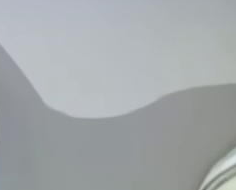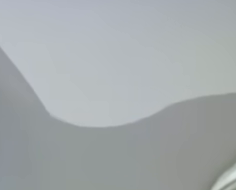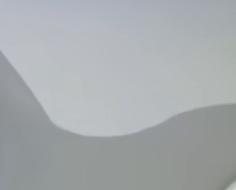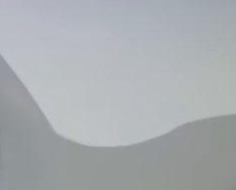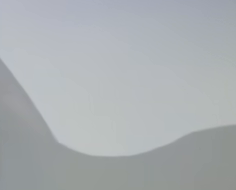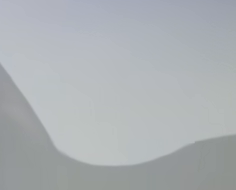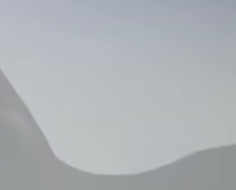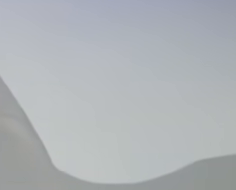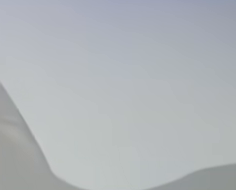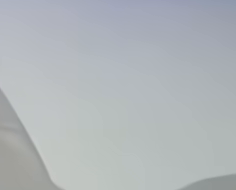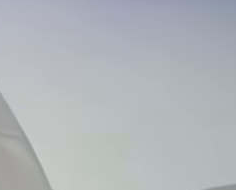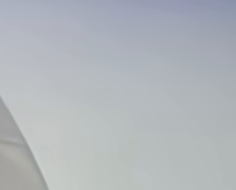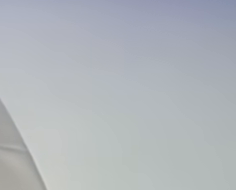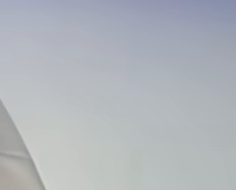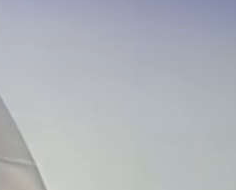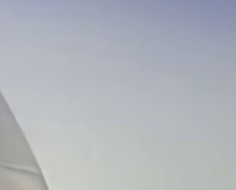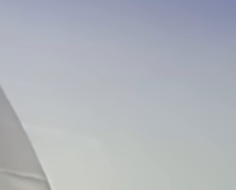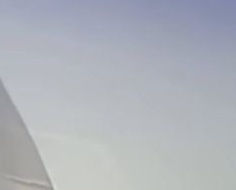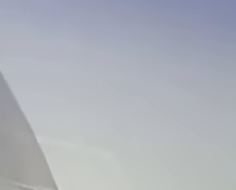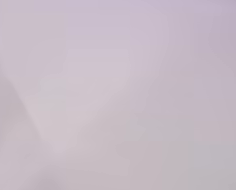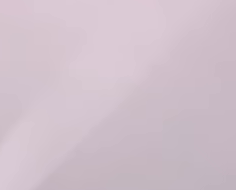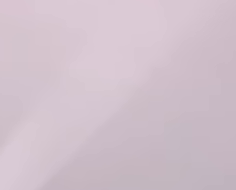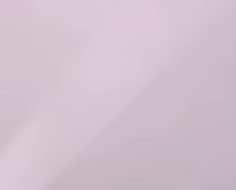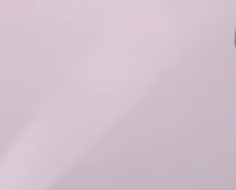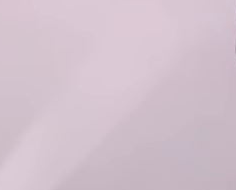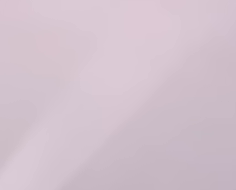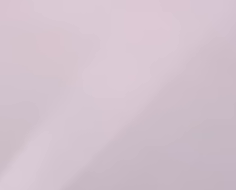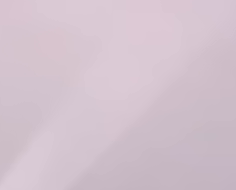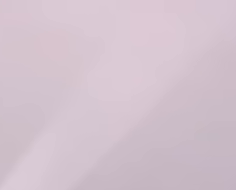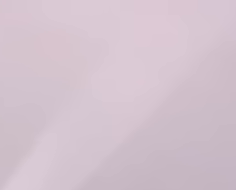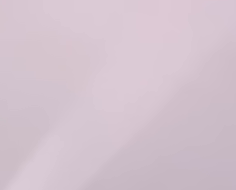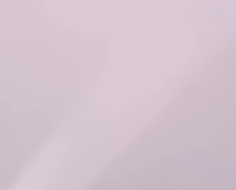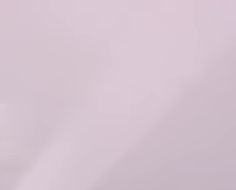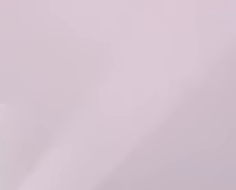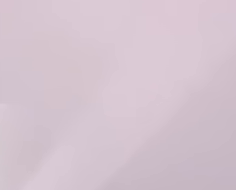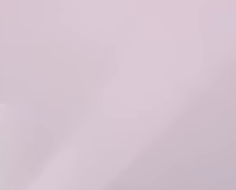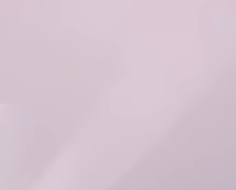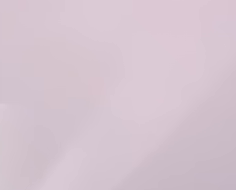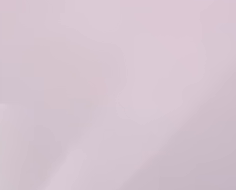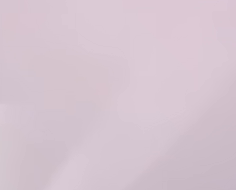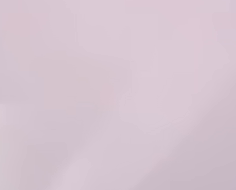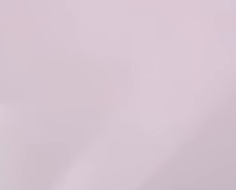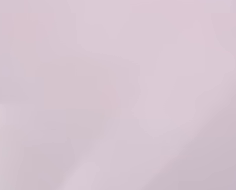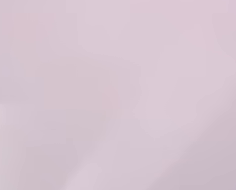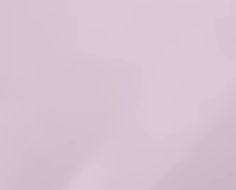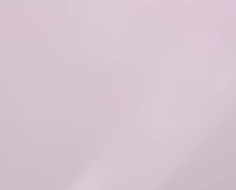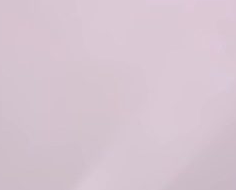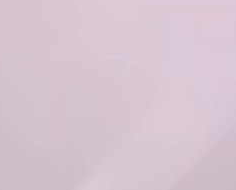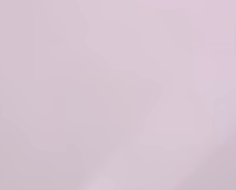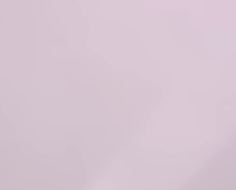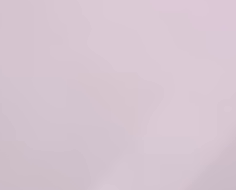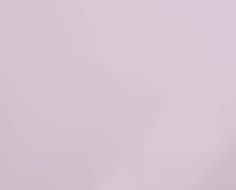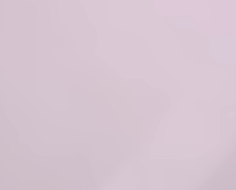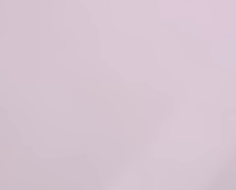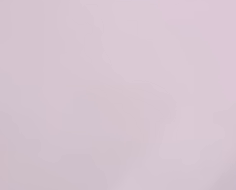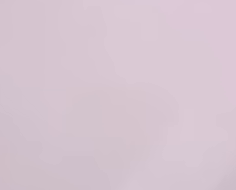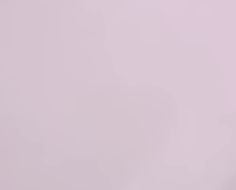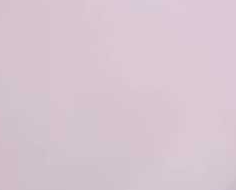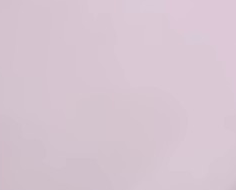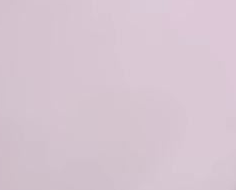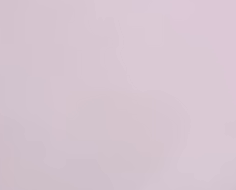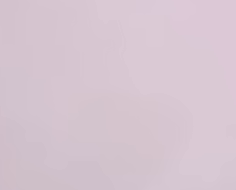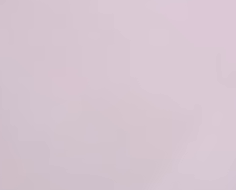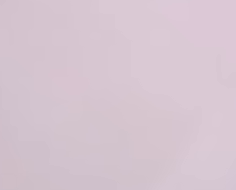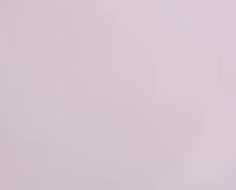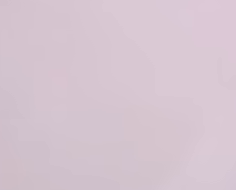Magandang gabi po, Luzon, Visayas at Mindanao. Nahuli kam sa Makati ang panibagong away kalsada